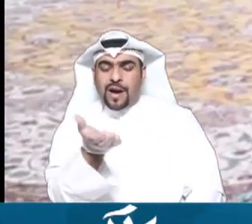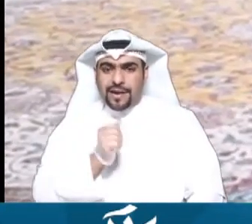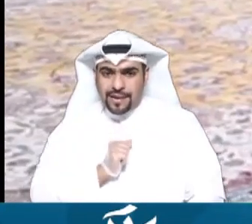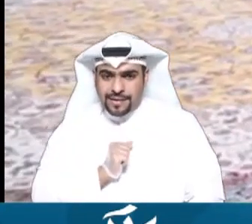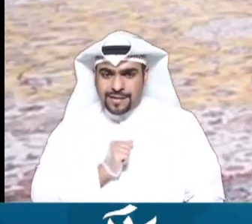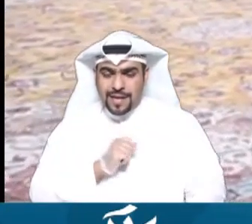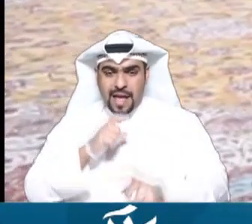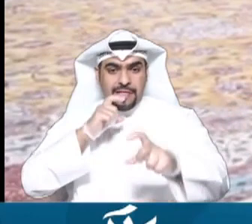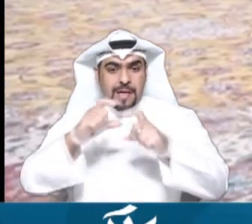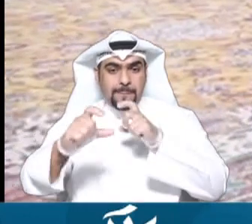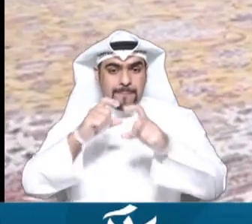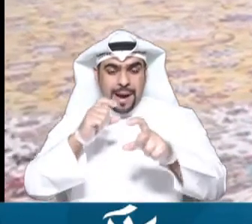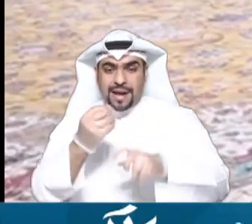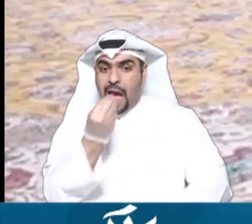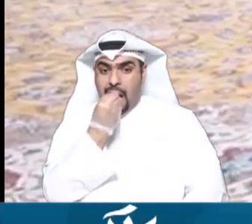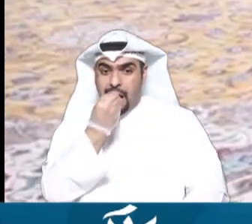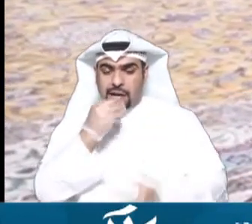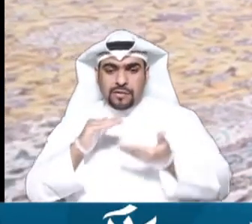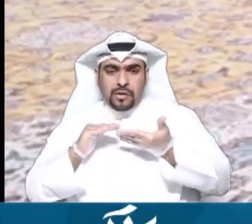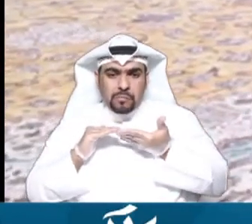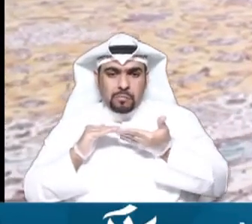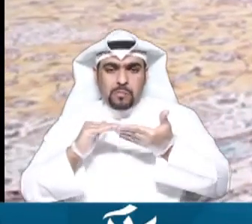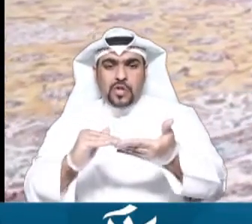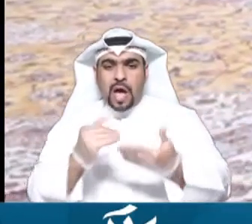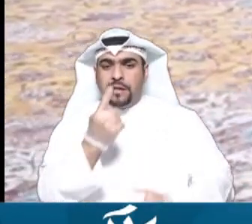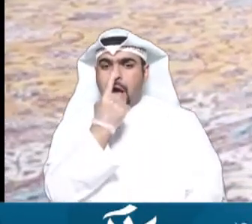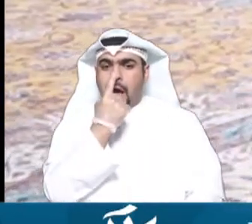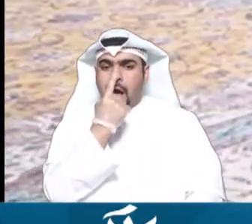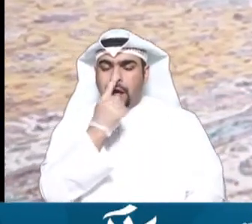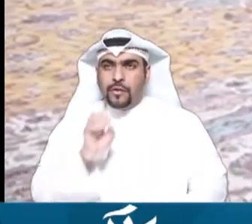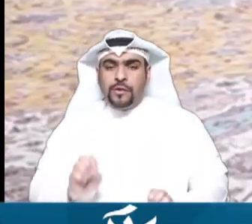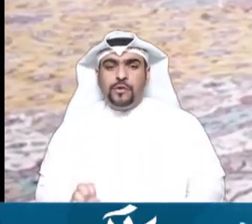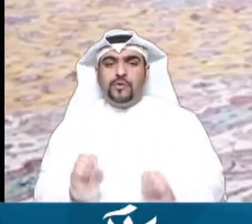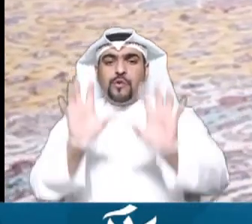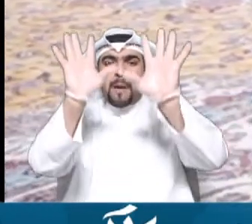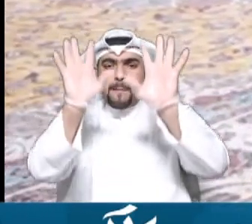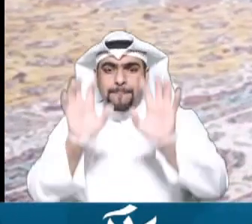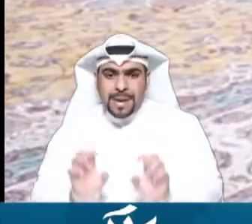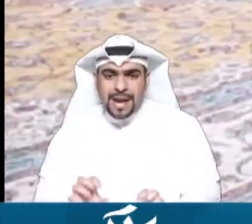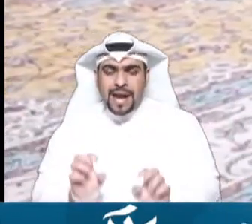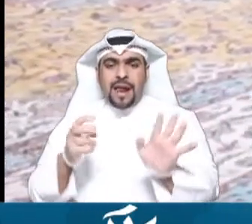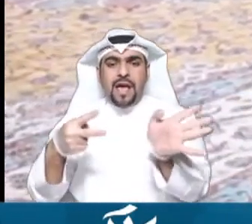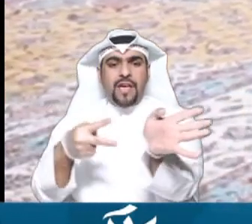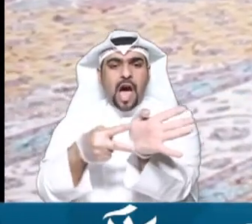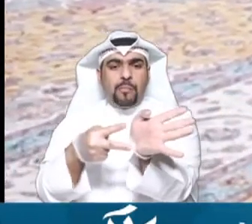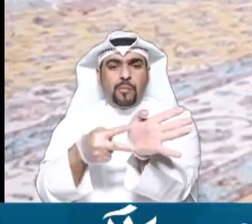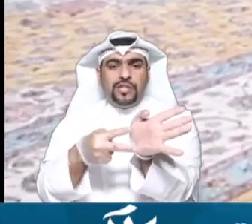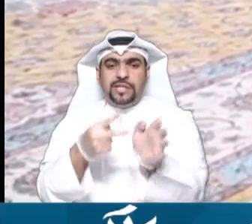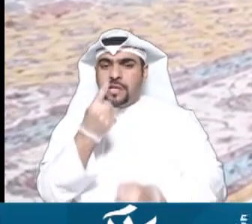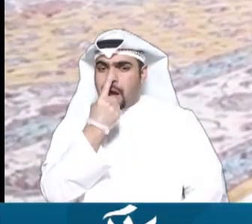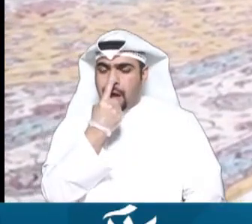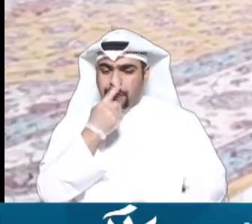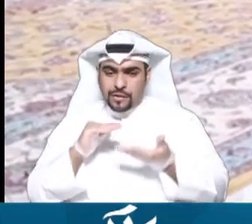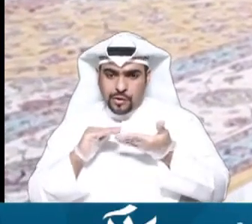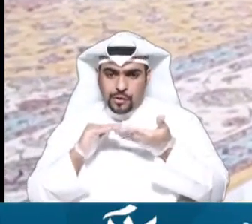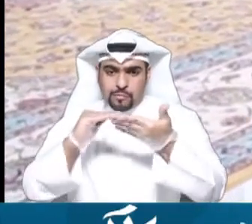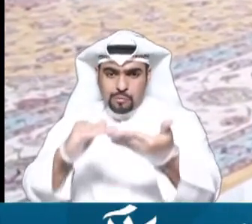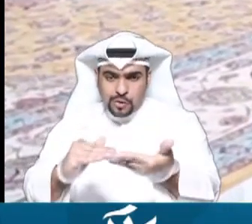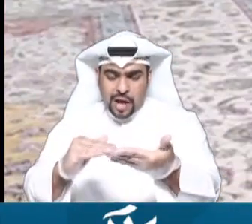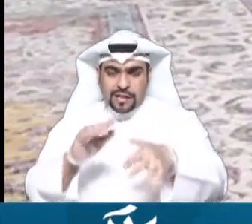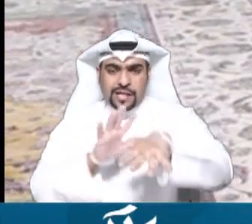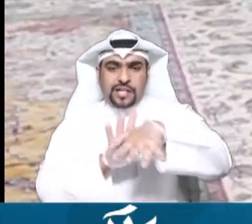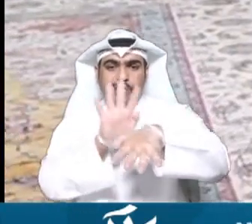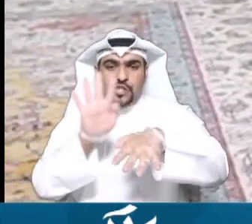للحكومة بشتى قطاعاتها التي تعمل ليلا ونهارا في سبيل سلامة المواطنين